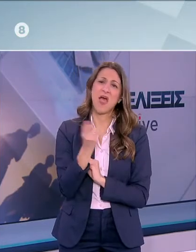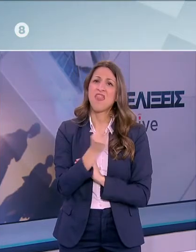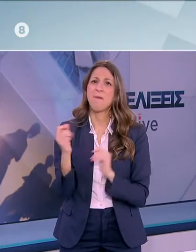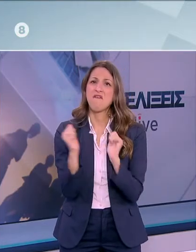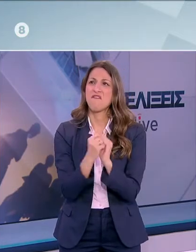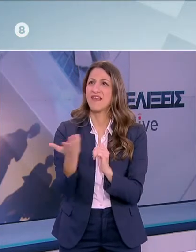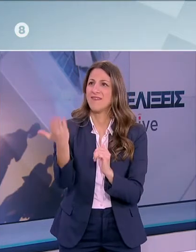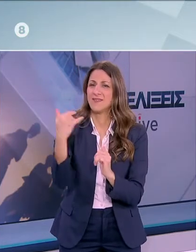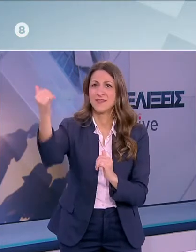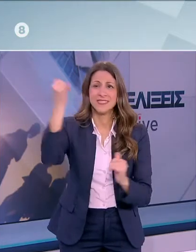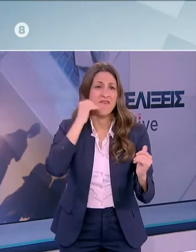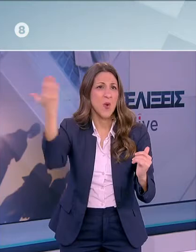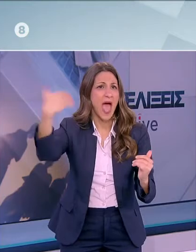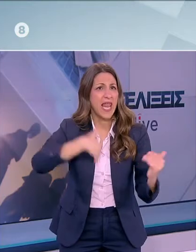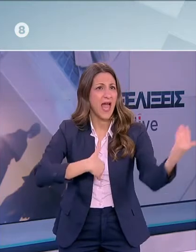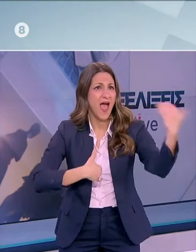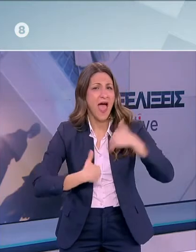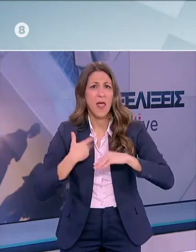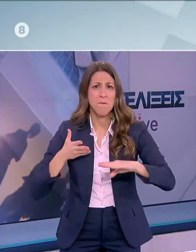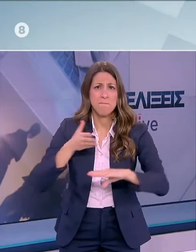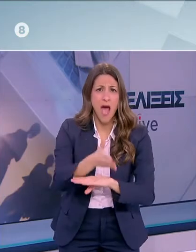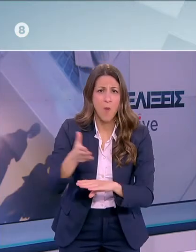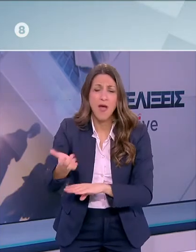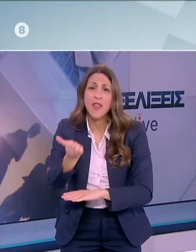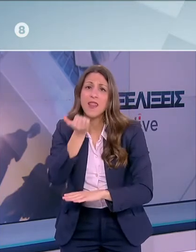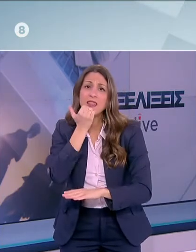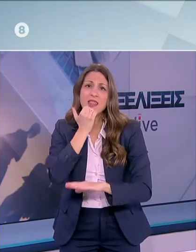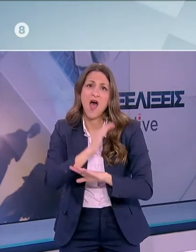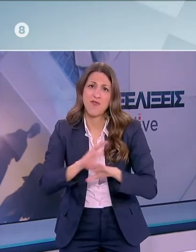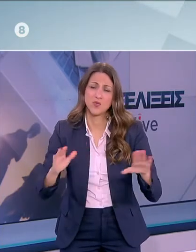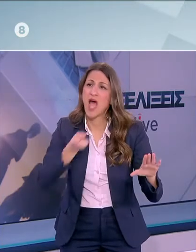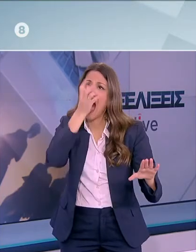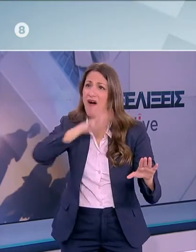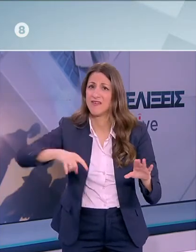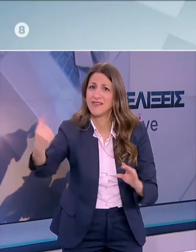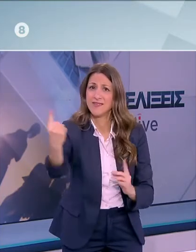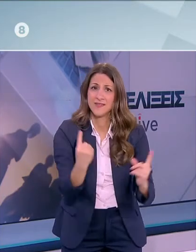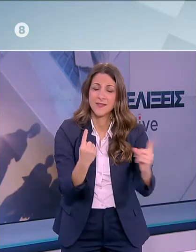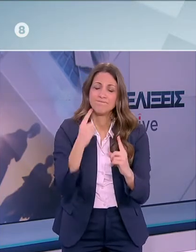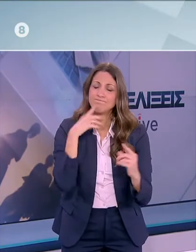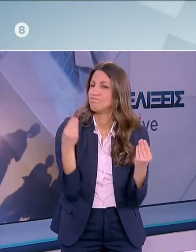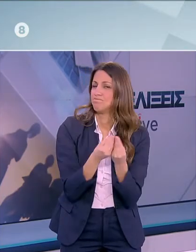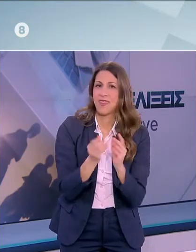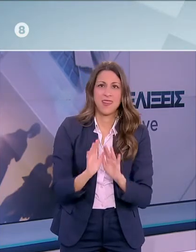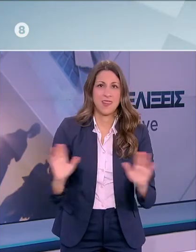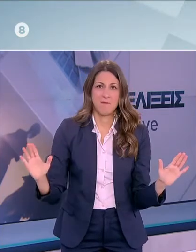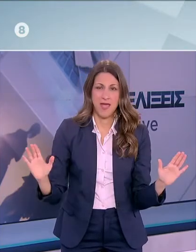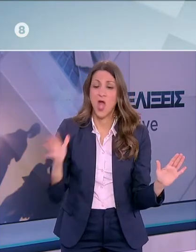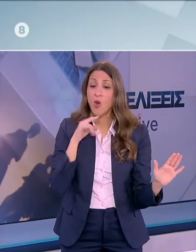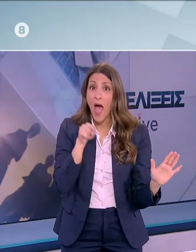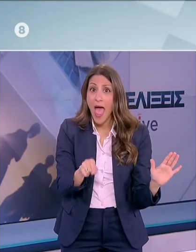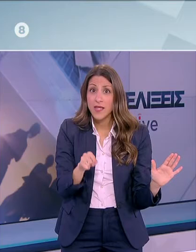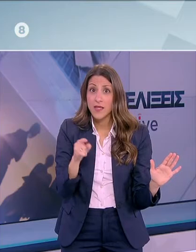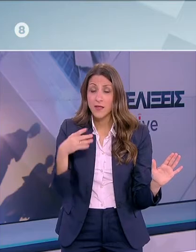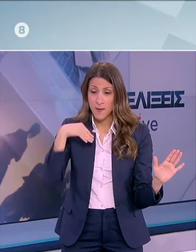συνάθρησης και συγχρονισμού σε πιλωτές, σε ταράτσες, μέσα στις αυλές μας αποτελεί δυνητικά και μια εστία